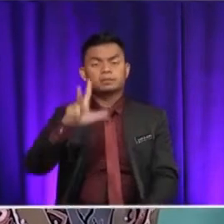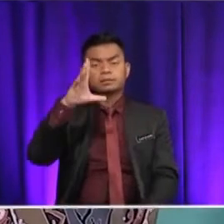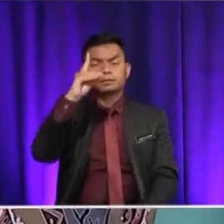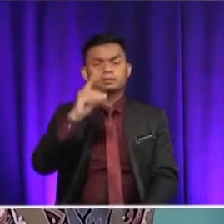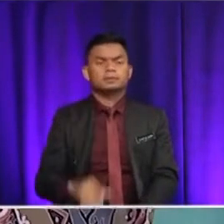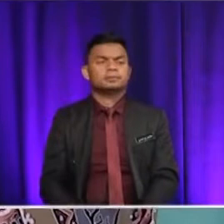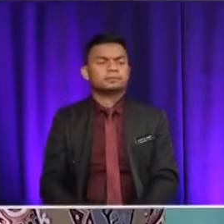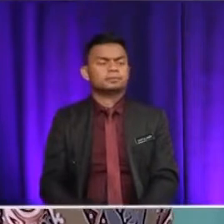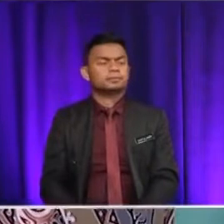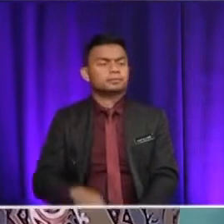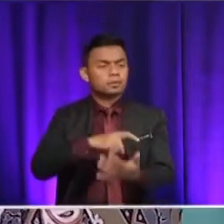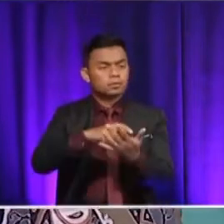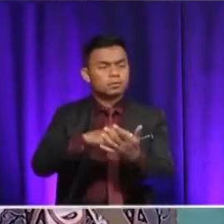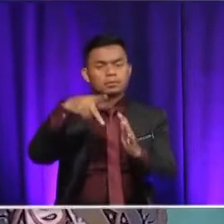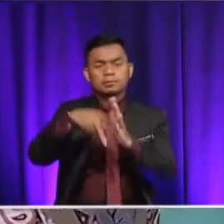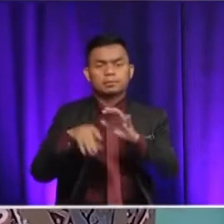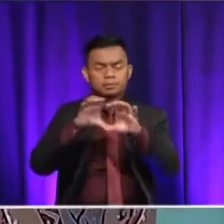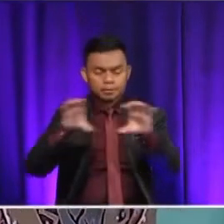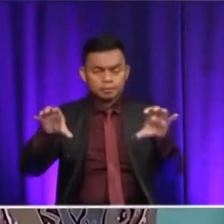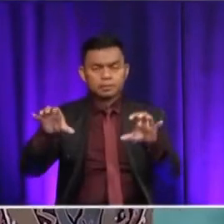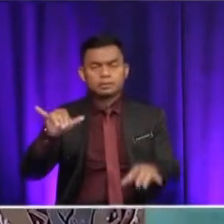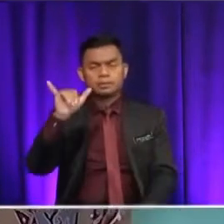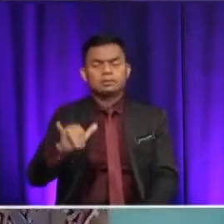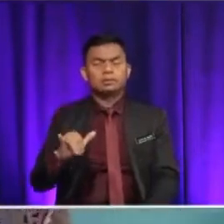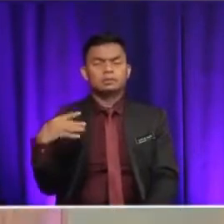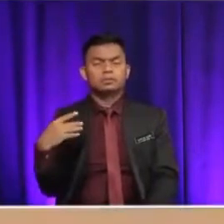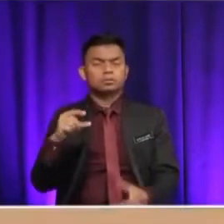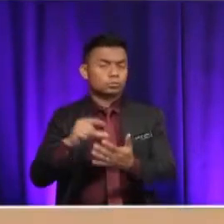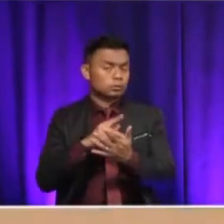Okey, lukisan perpaipan yang menggunakan pandangan ortografik tadi